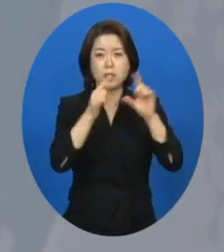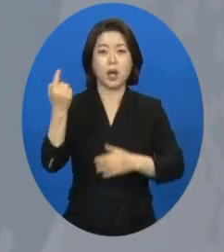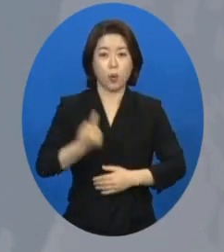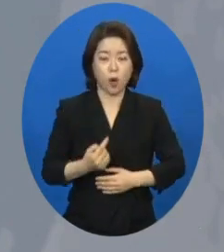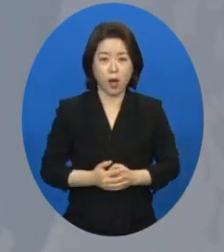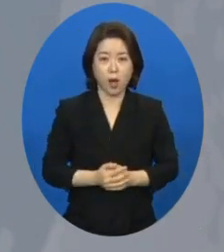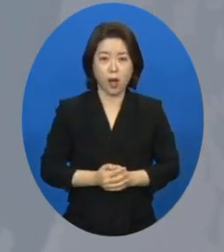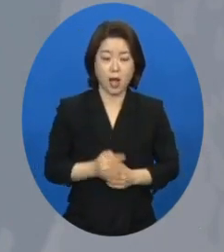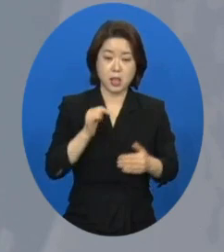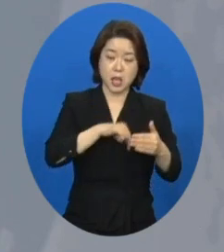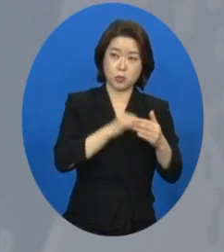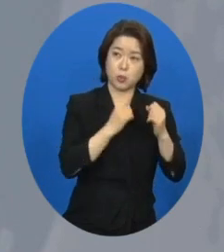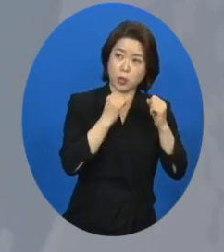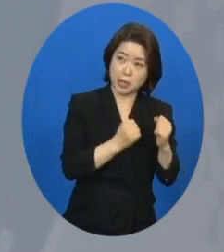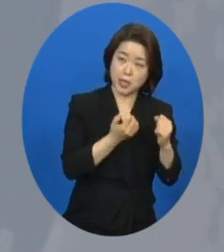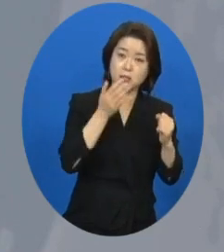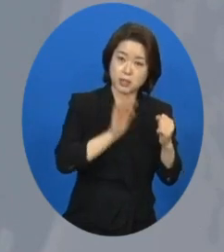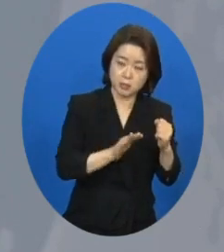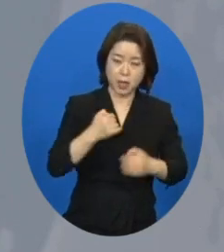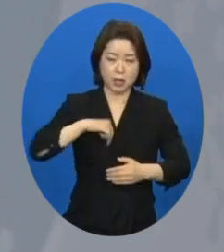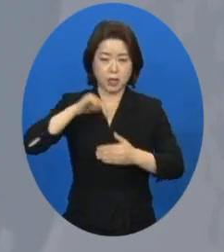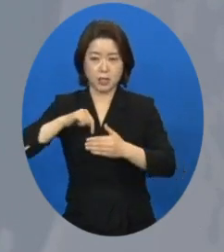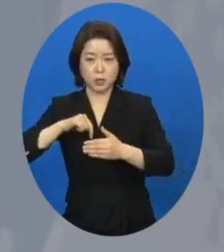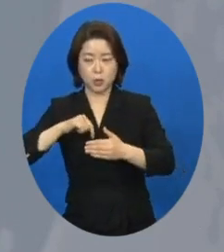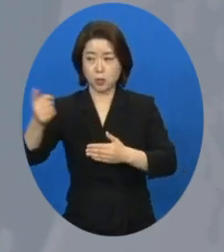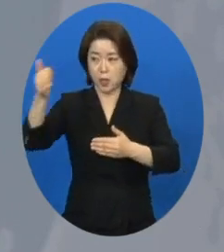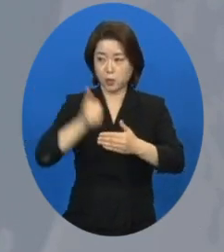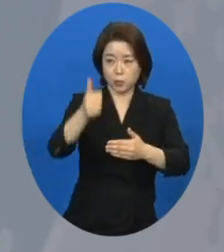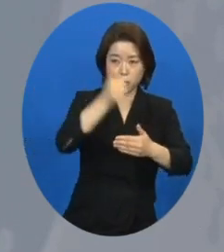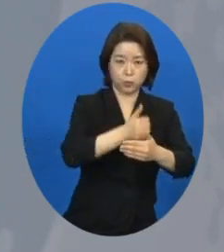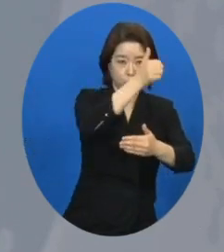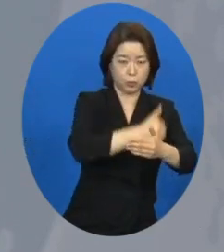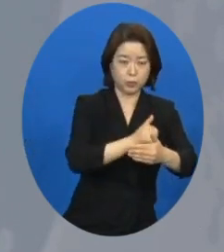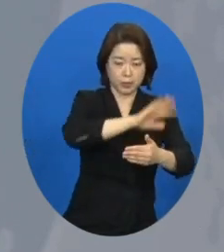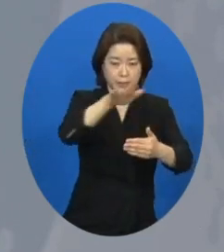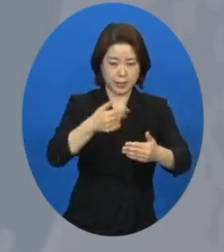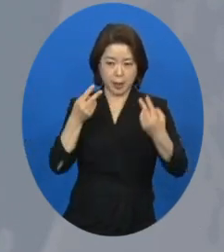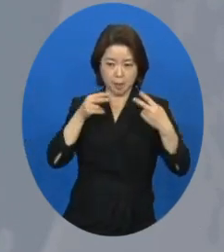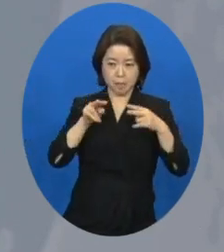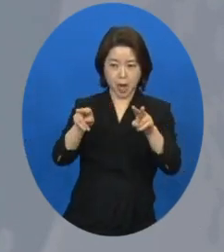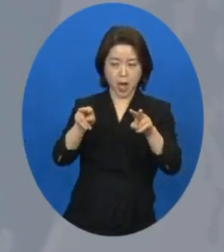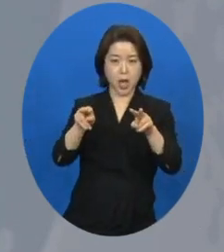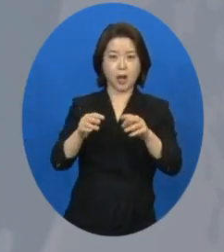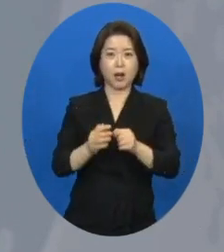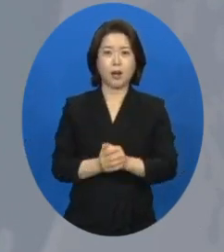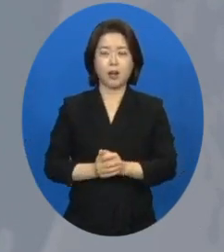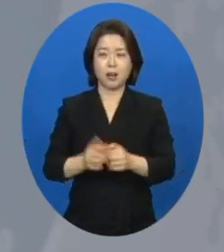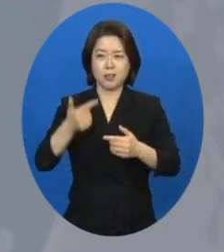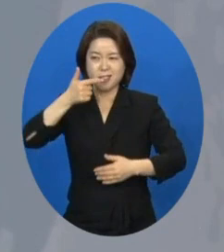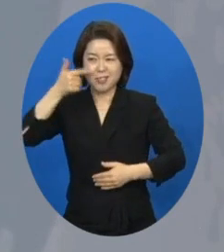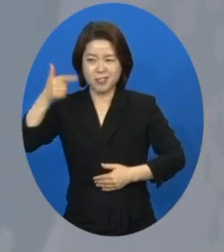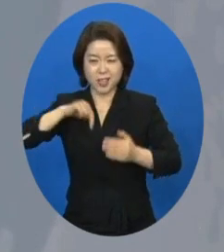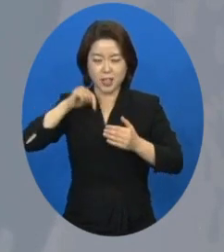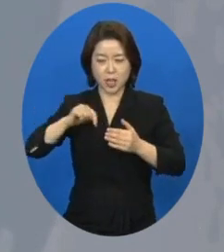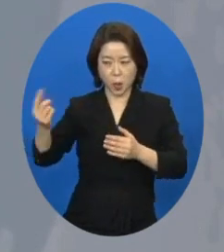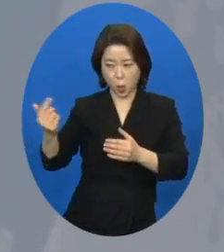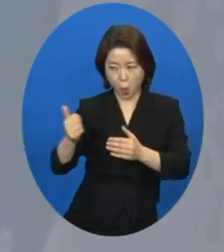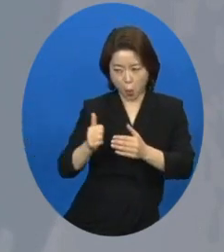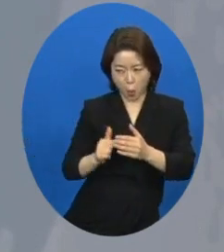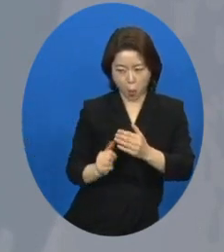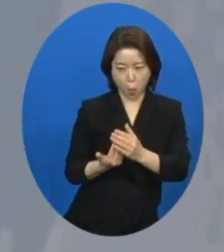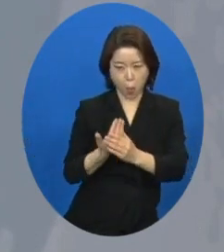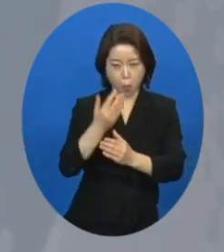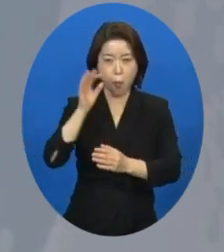내 가슴에 살면서 내 가슴에 들어오는 모든 것을 다 보았다. 늑대가 내 가슴 속에 숨어 들어온